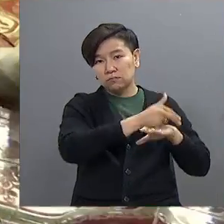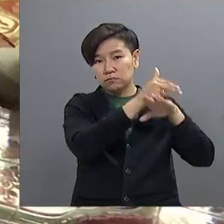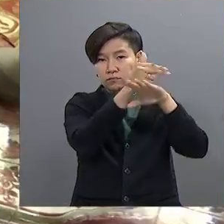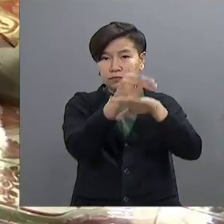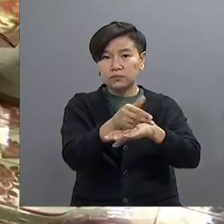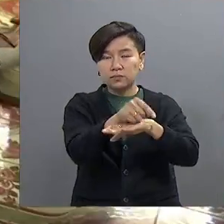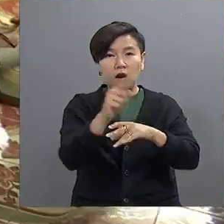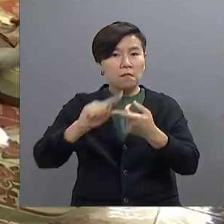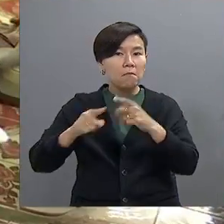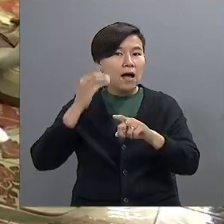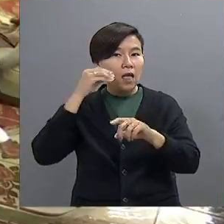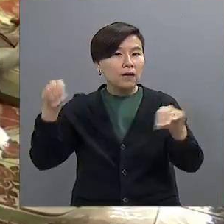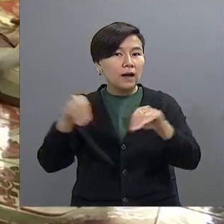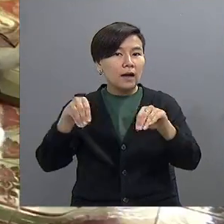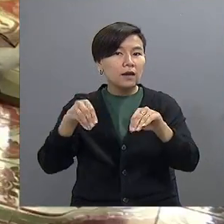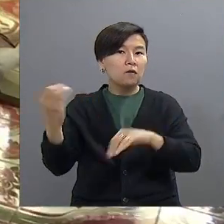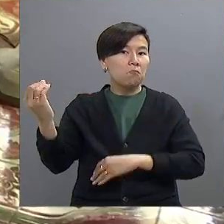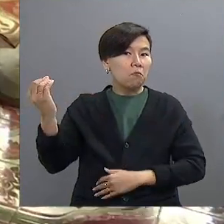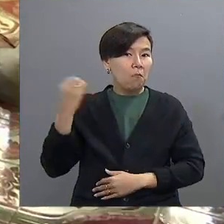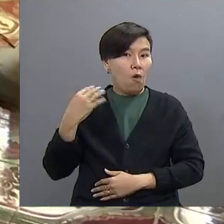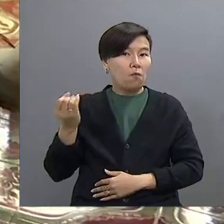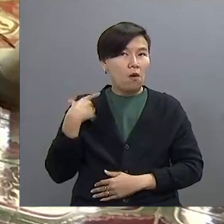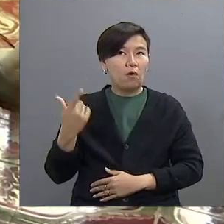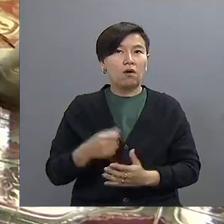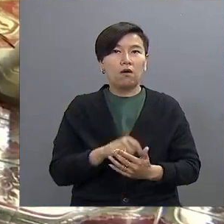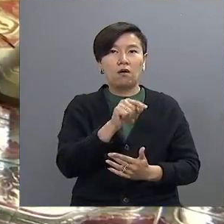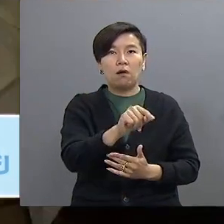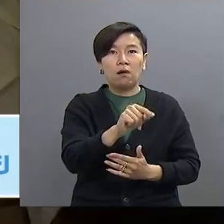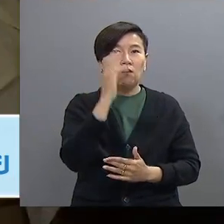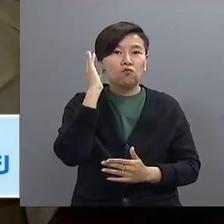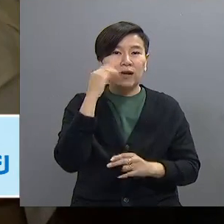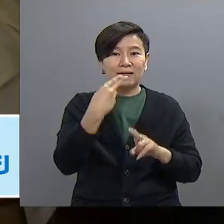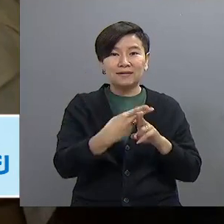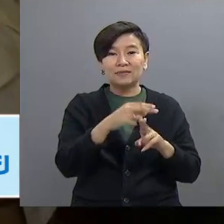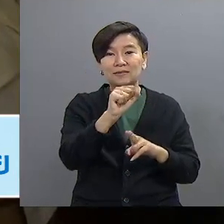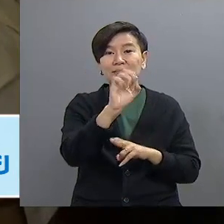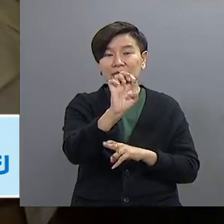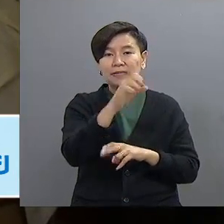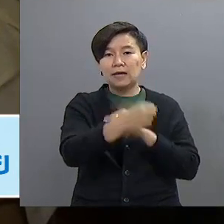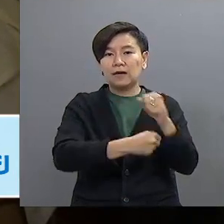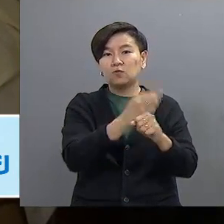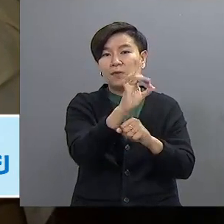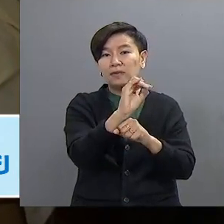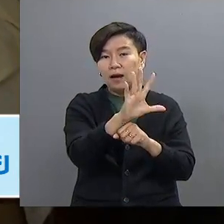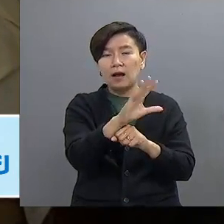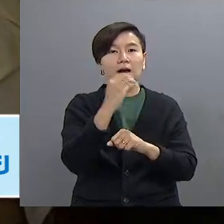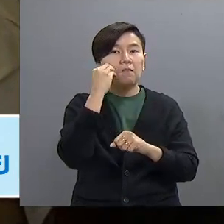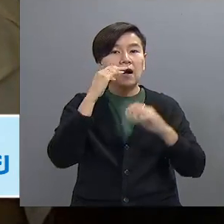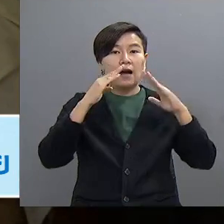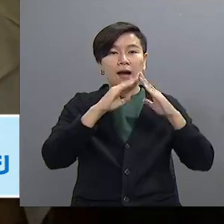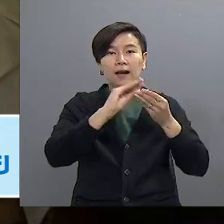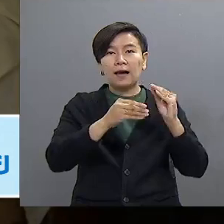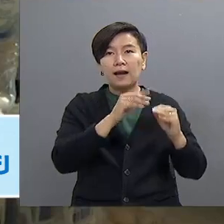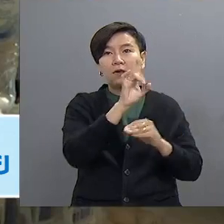นายศรีเตประณะอายุ85ปีค่ะอยู่บ้านเลขที่100หมู่11ตำบลปล้องอำเภอเทิงจังหวัดเชียงร